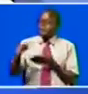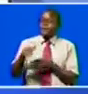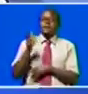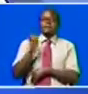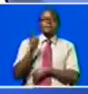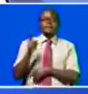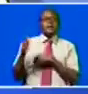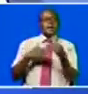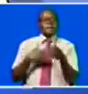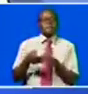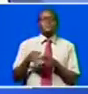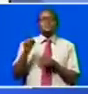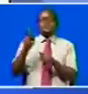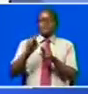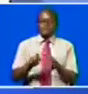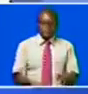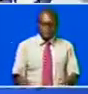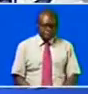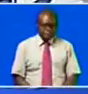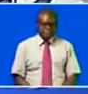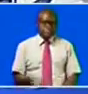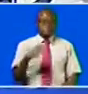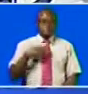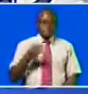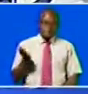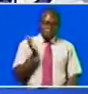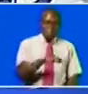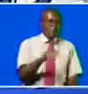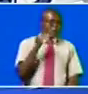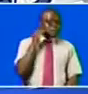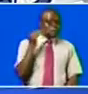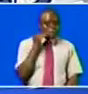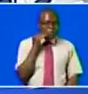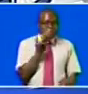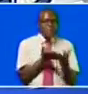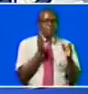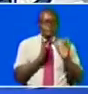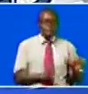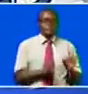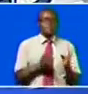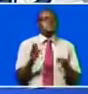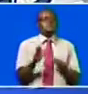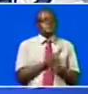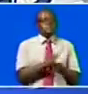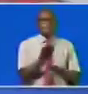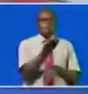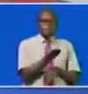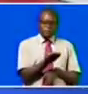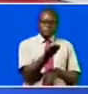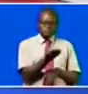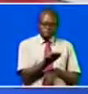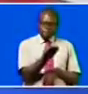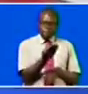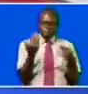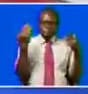zenu. Ndio. Nikifimu mzungumzia swala la watu kuingia nyumbani na kila mtu ako kwenye simu. Mtu ameingia